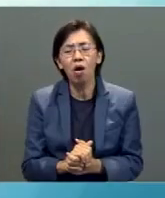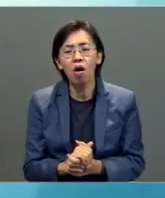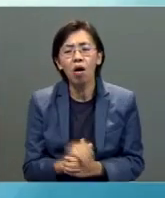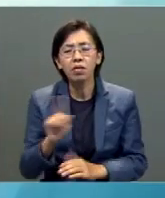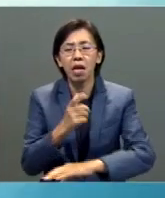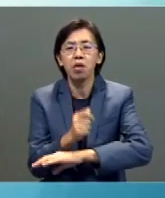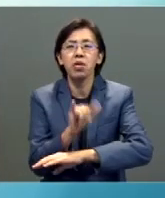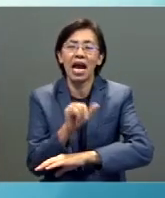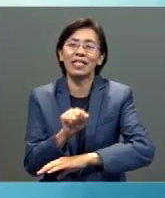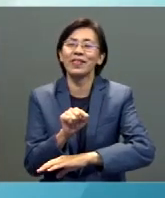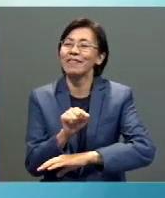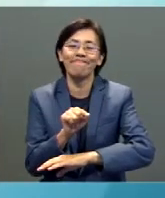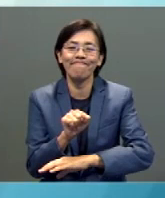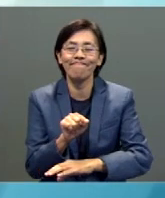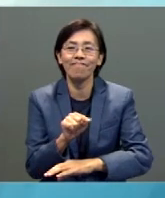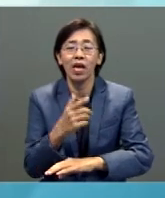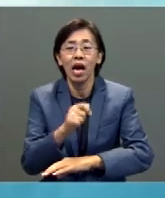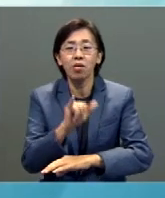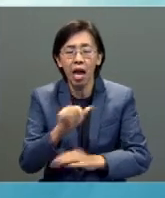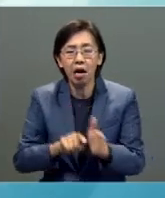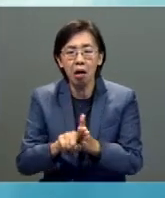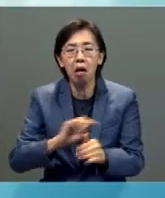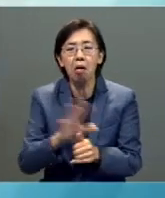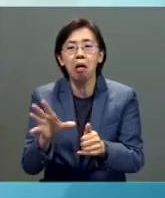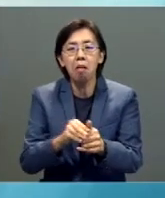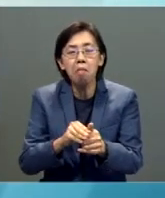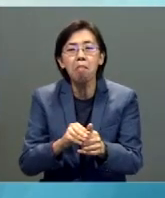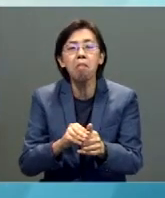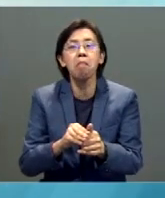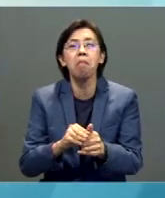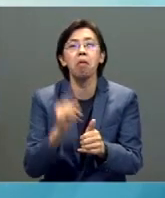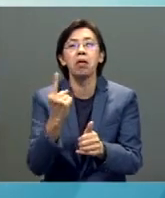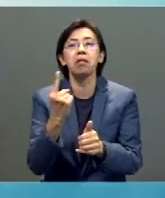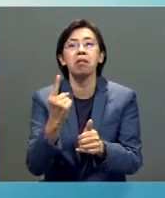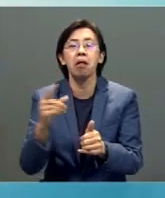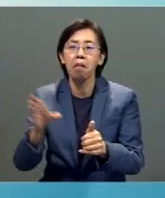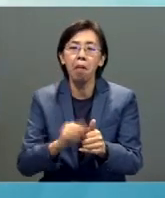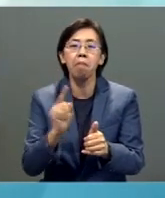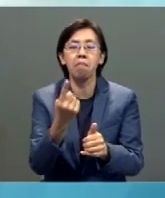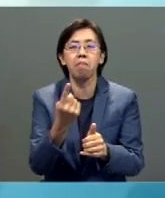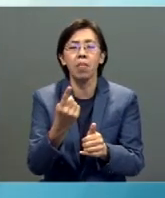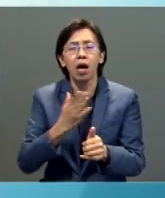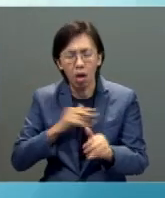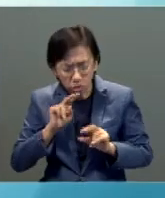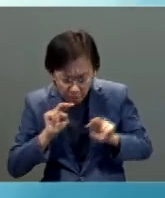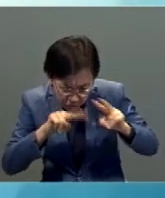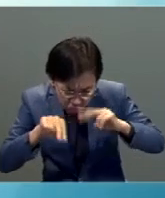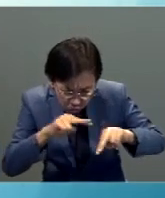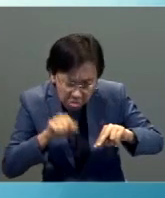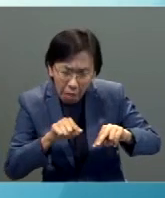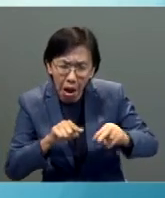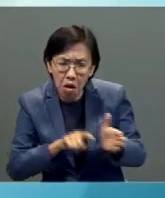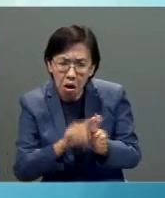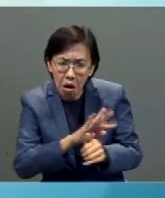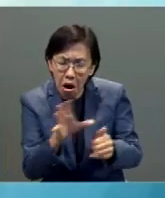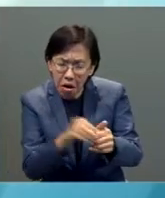ยุธยาครับมีรายงานใหม่เข้ามา1รายในวันนี้ซึ่งก็เป็นเรื่องที่คงจะต้องเข้าไปสอบสวนโรคกันนะครับว่าเกิด